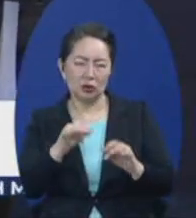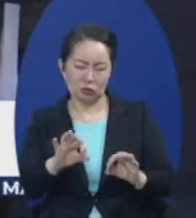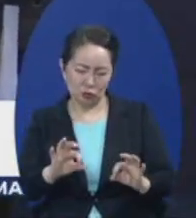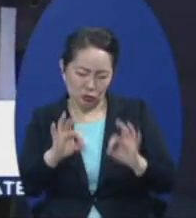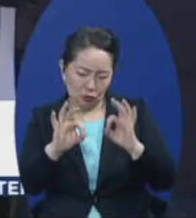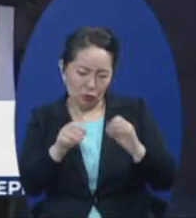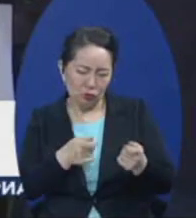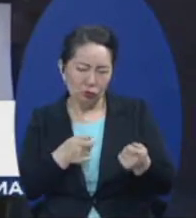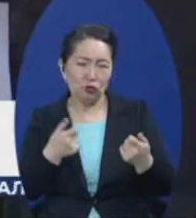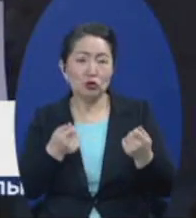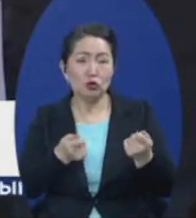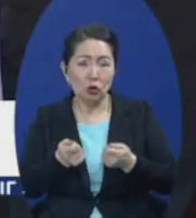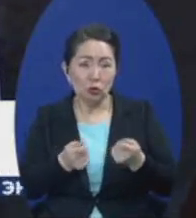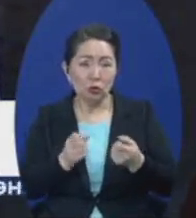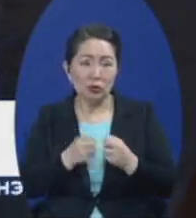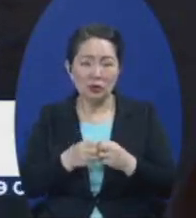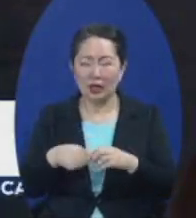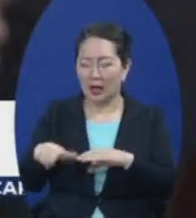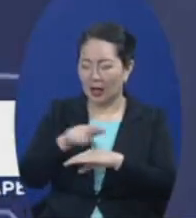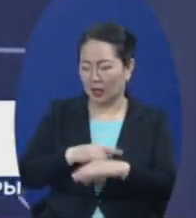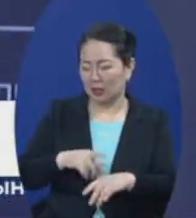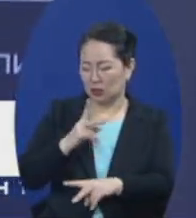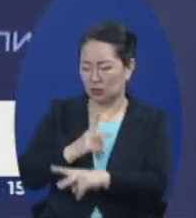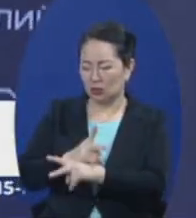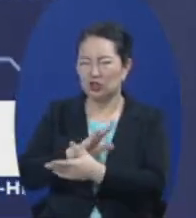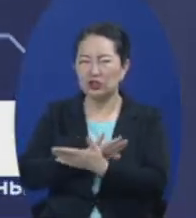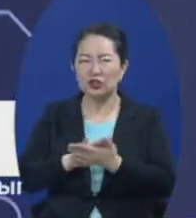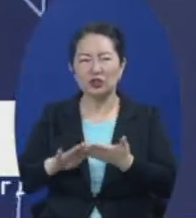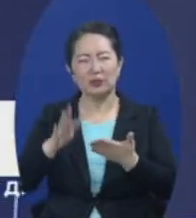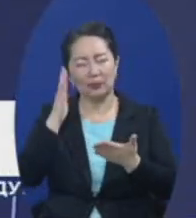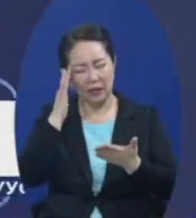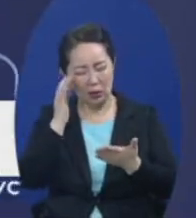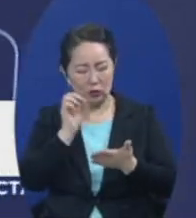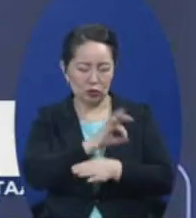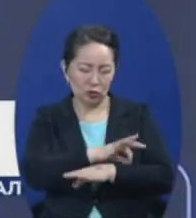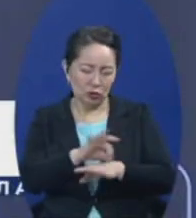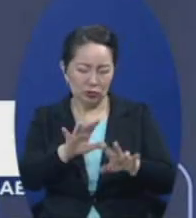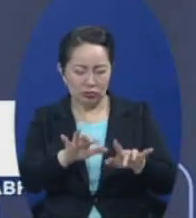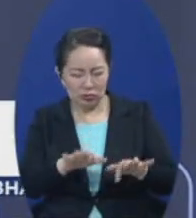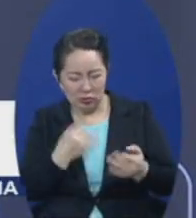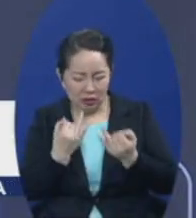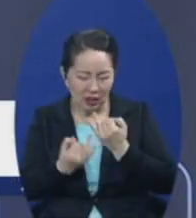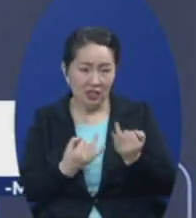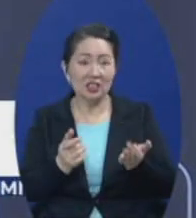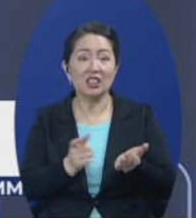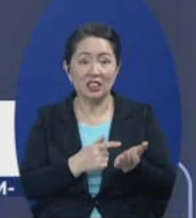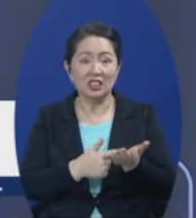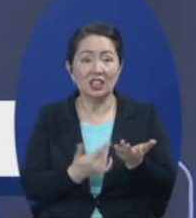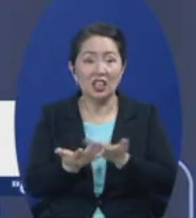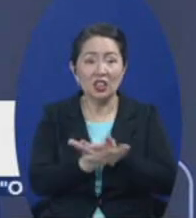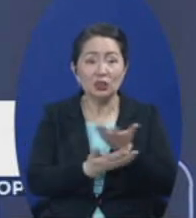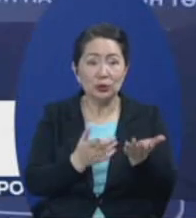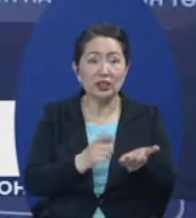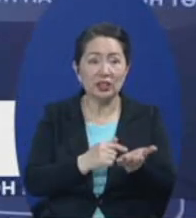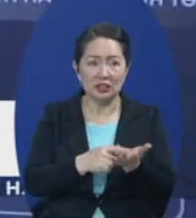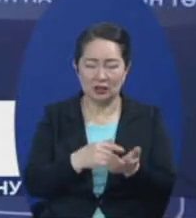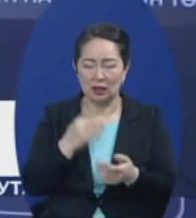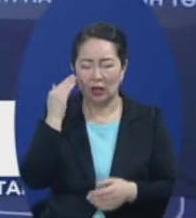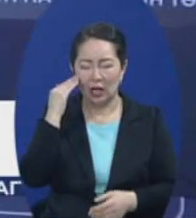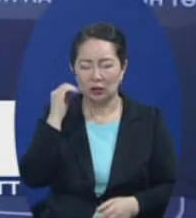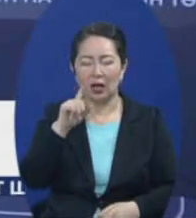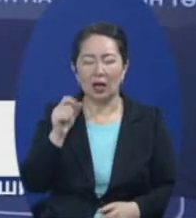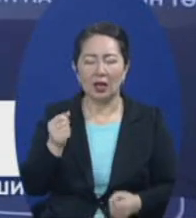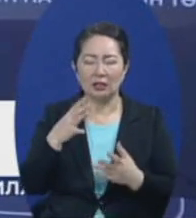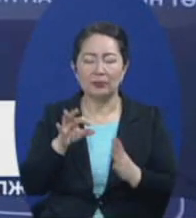болгож, газрын багц хуулийн шинжилсэн найруулгын төслийг боловсруулан хилэлцэх зайлшгүй шаардлага тулгараад байна. Өнөөдрийн